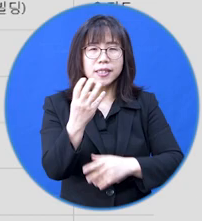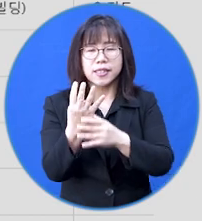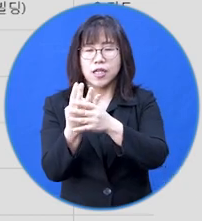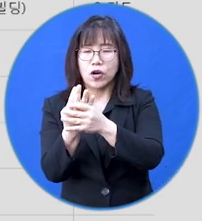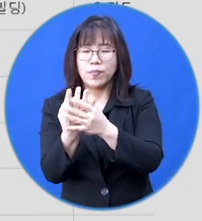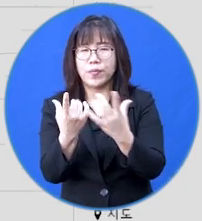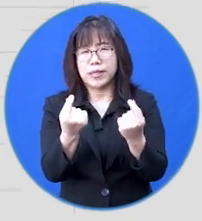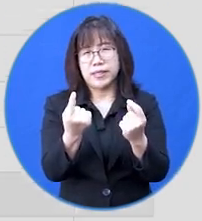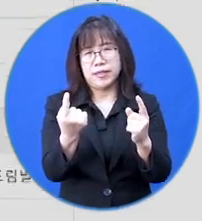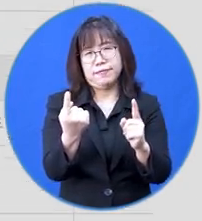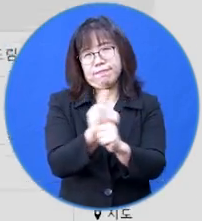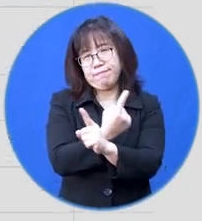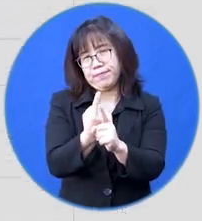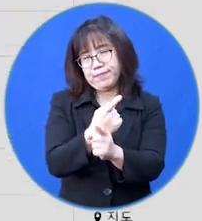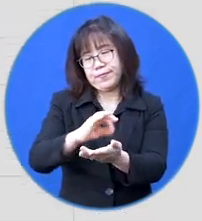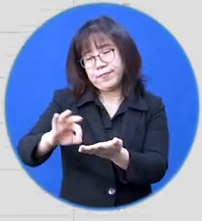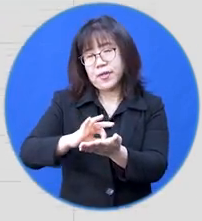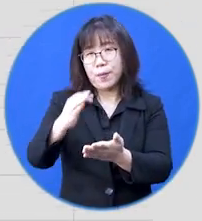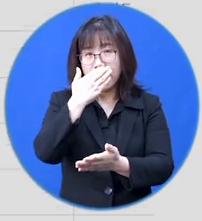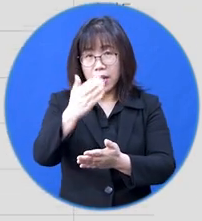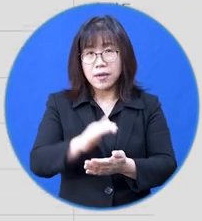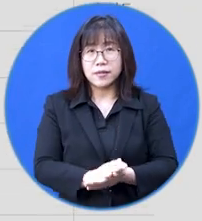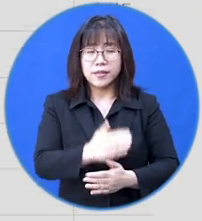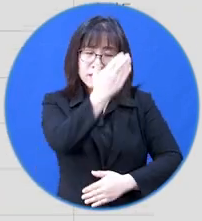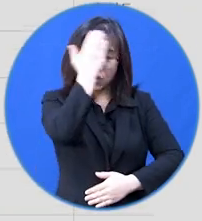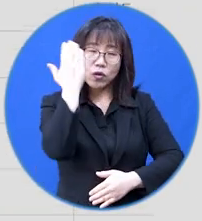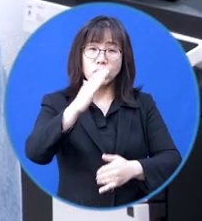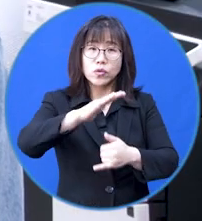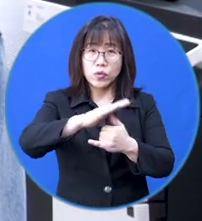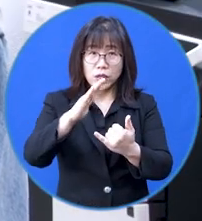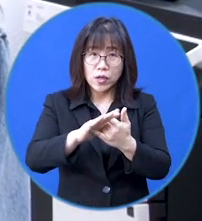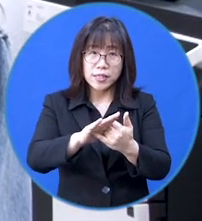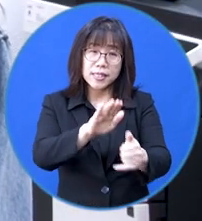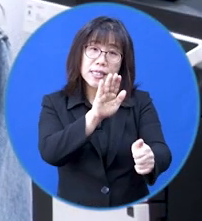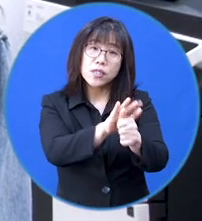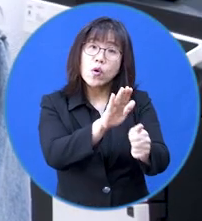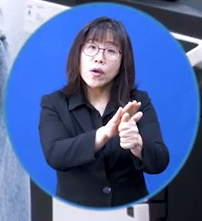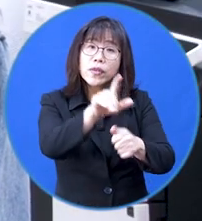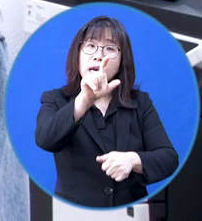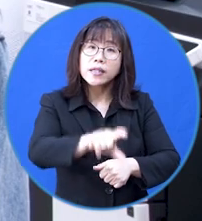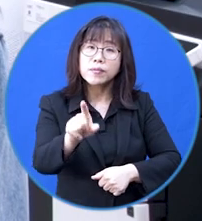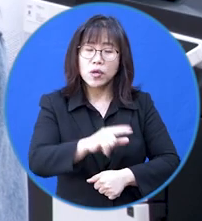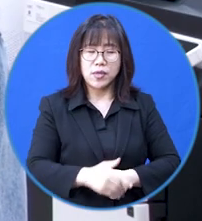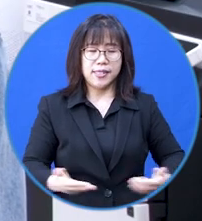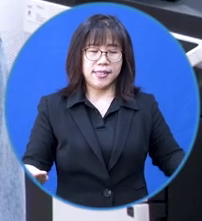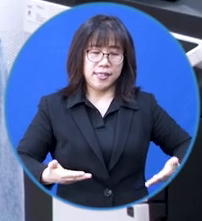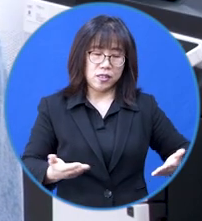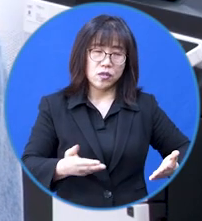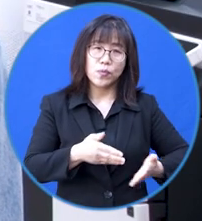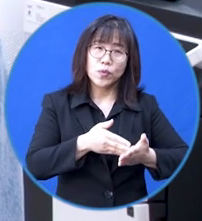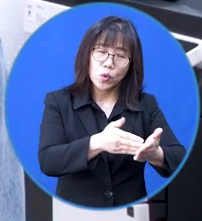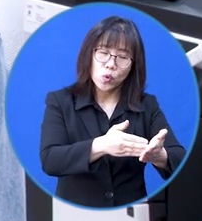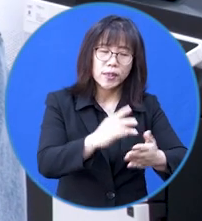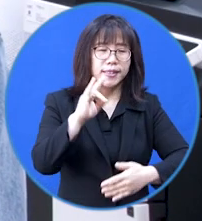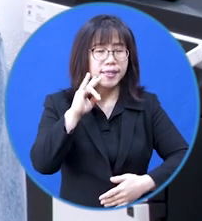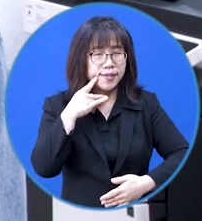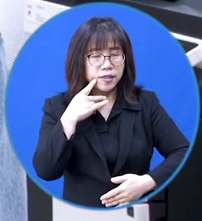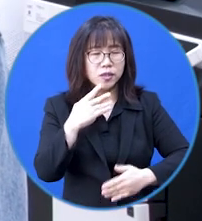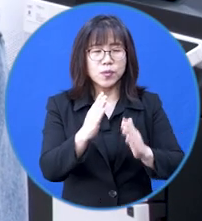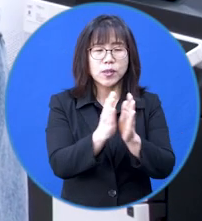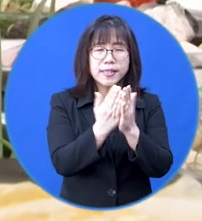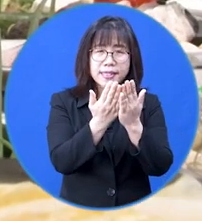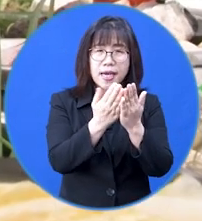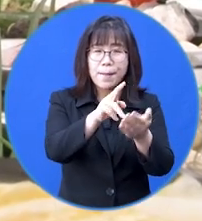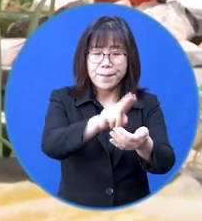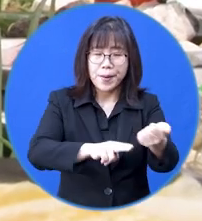포인트를 현금처럼 사용하는 됩니다 청소년 지원 카드 사용 천안 진로직업체험 예체능